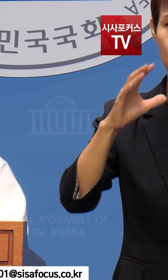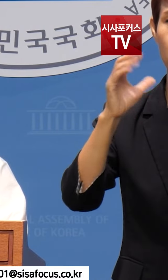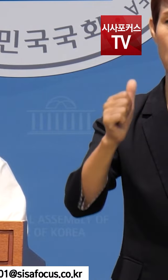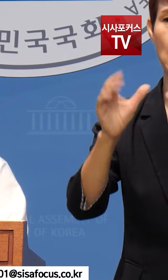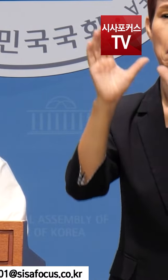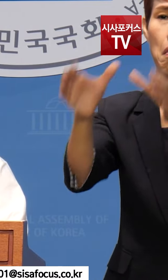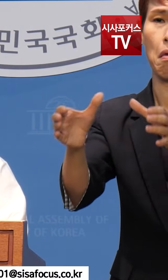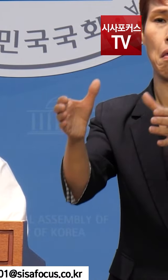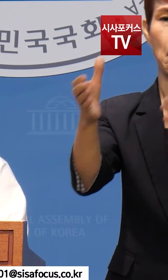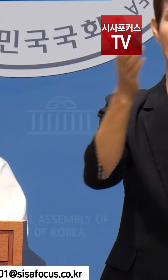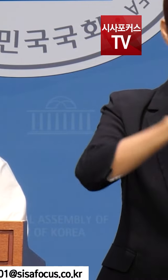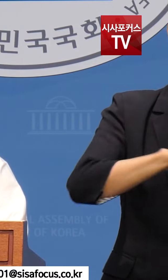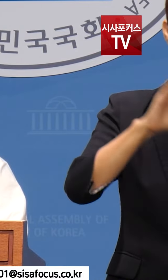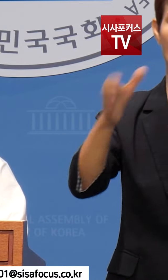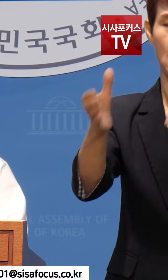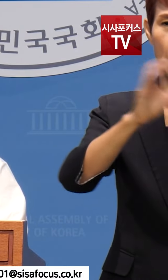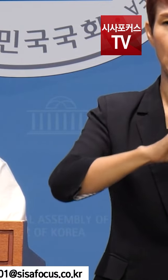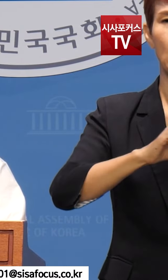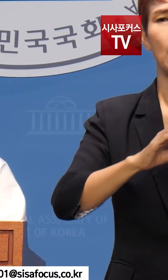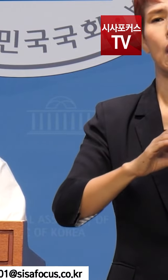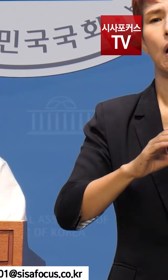떠밀면서 제자리 걸음을 하고 있습니다.